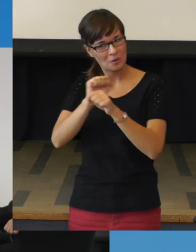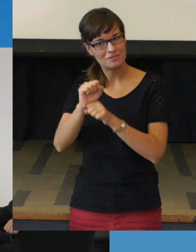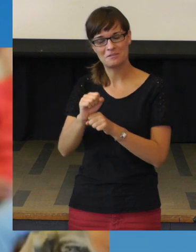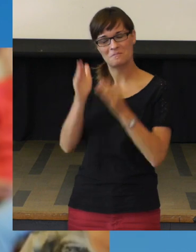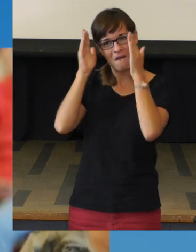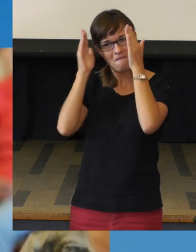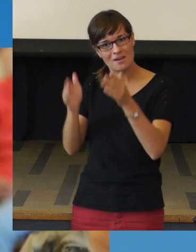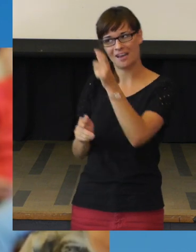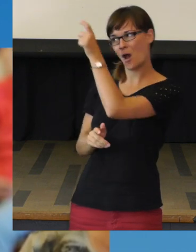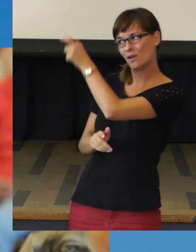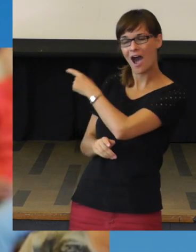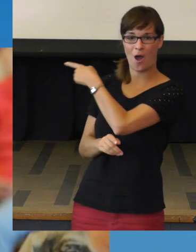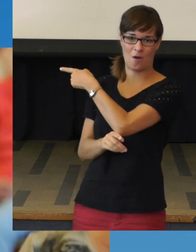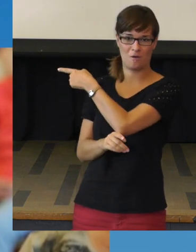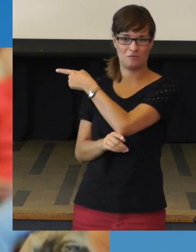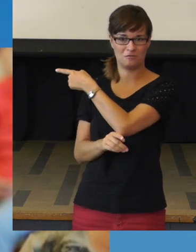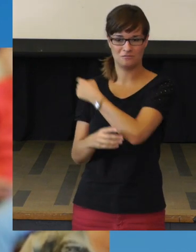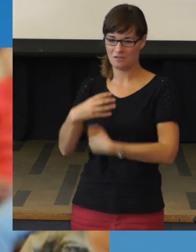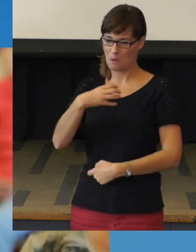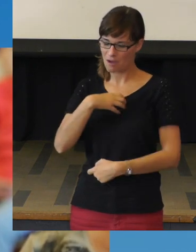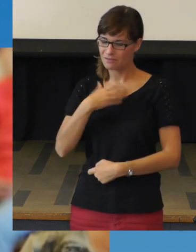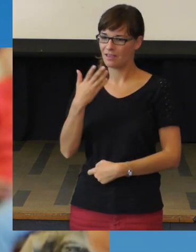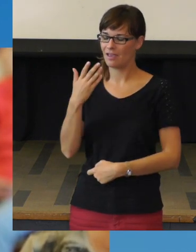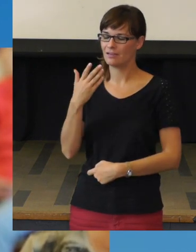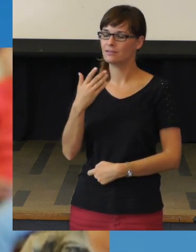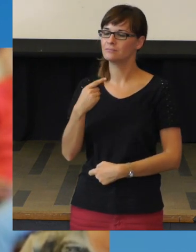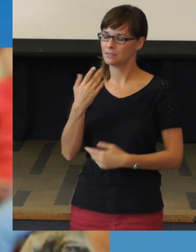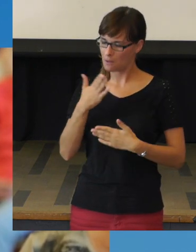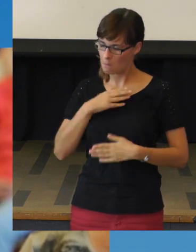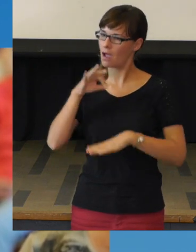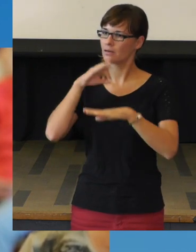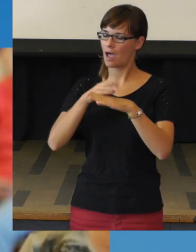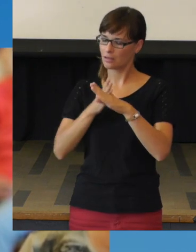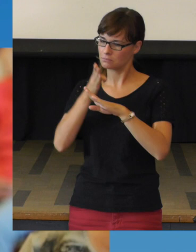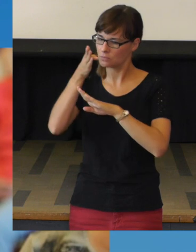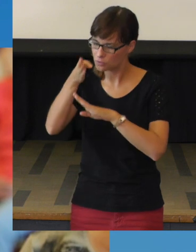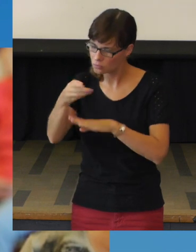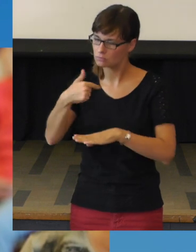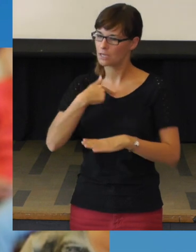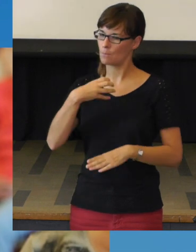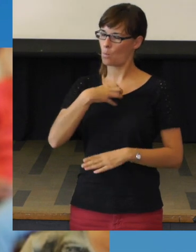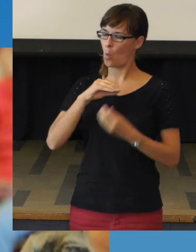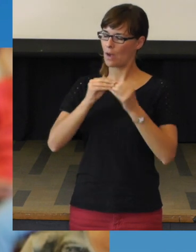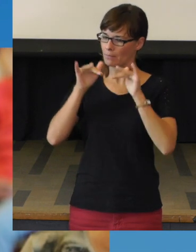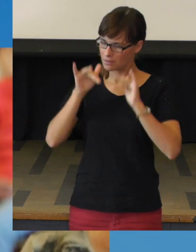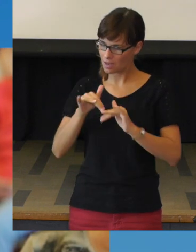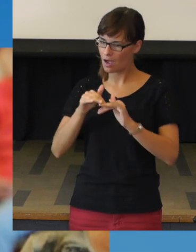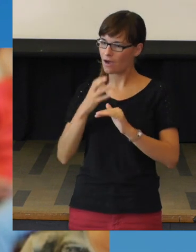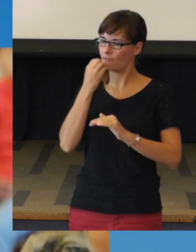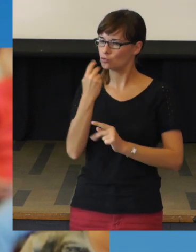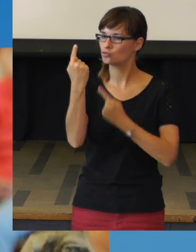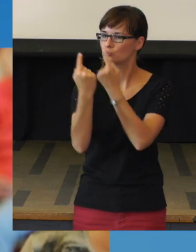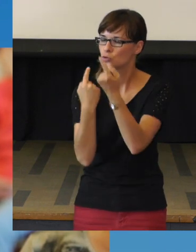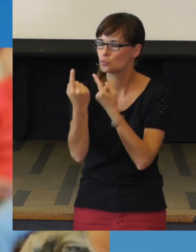gut, dass der Patient dieses Vertrauen hat und sagt, ich gehe jetzt zu meinem Arzt, ich habe ein Problem und versuche das mit dem